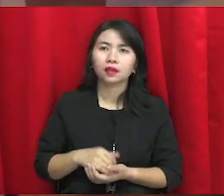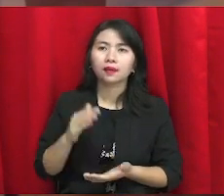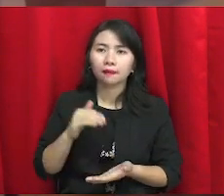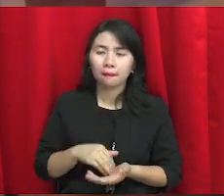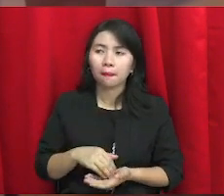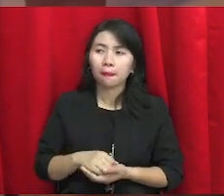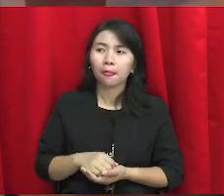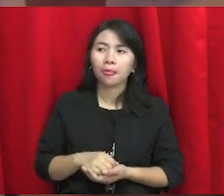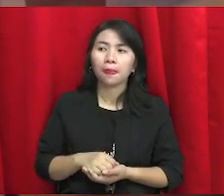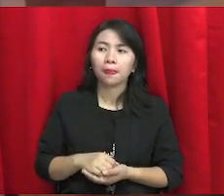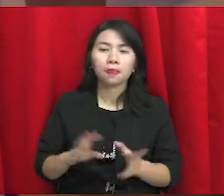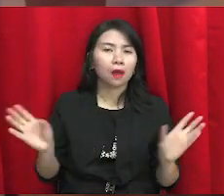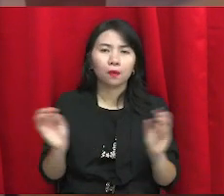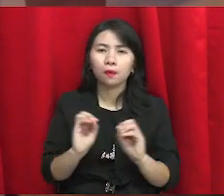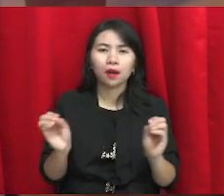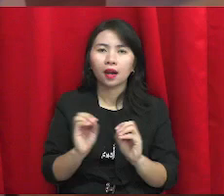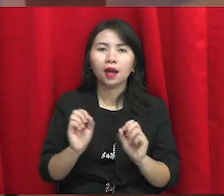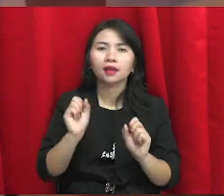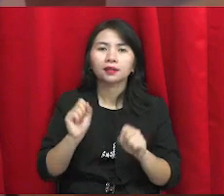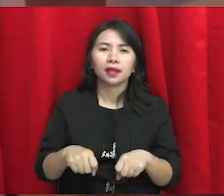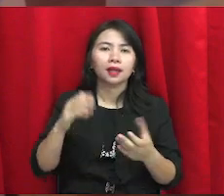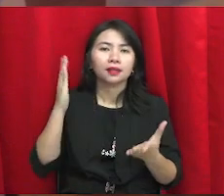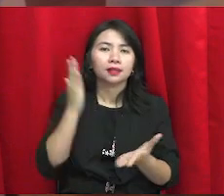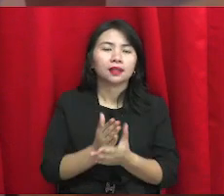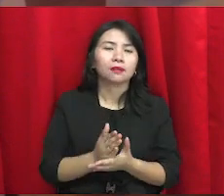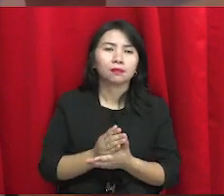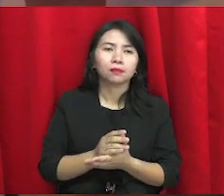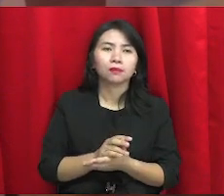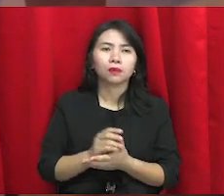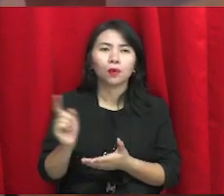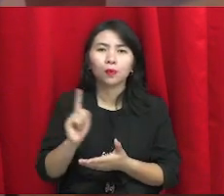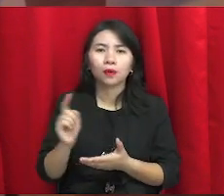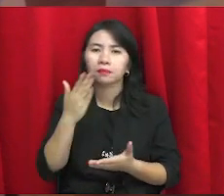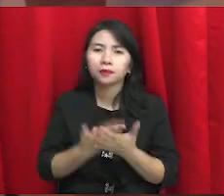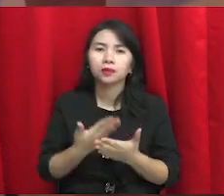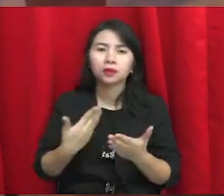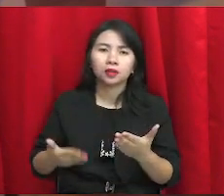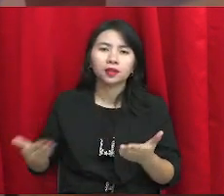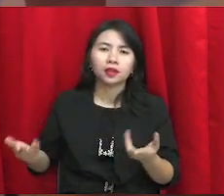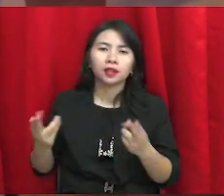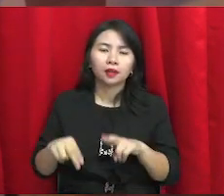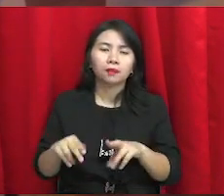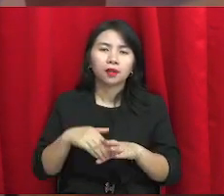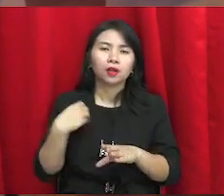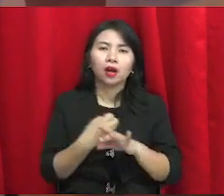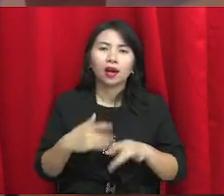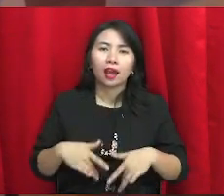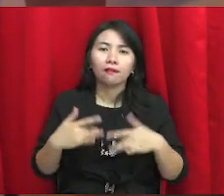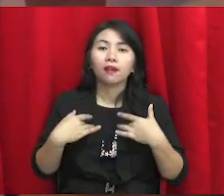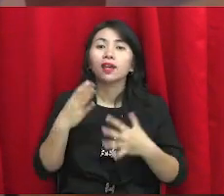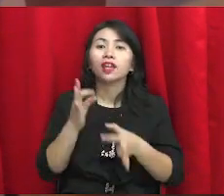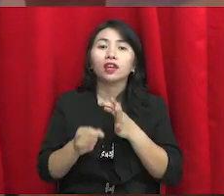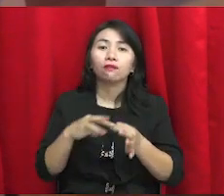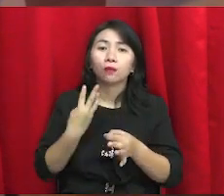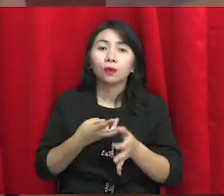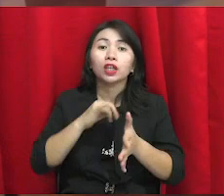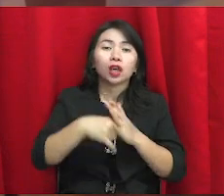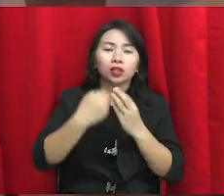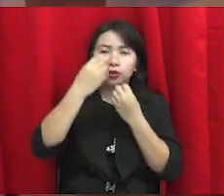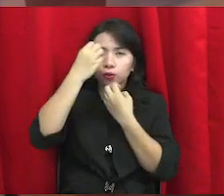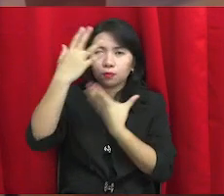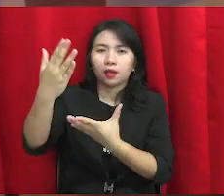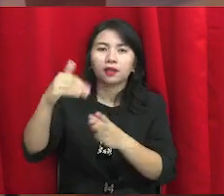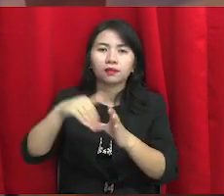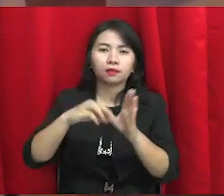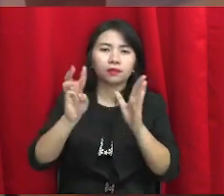lang, walang makakapigil sa magandang mangyayari sa ating mga kabataan kung tayo po ay susunod talaga sa will ng